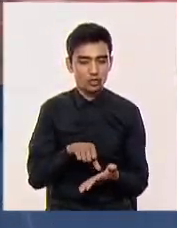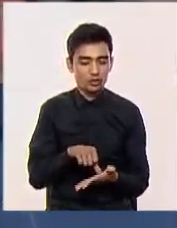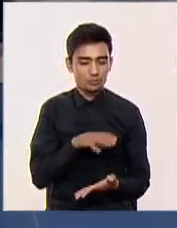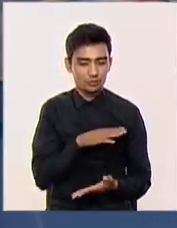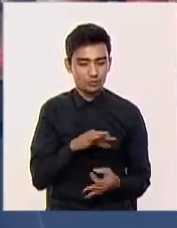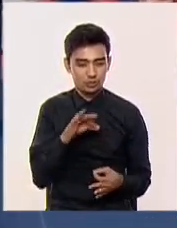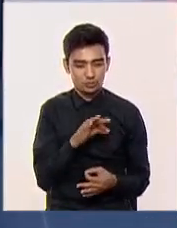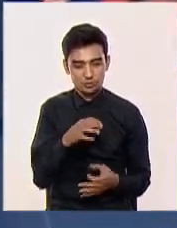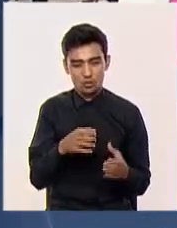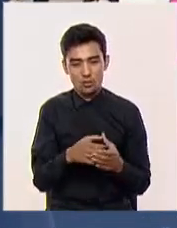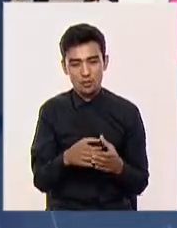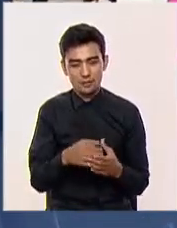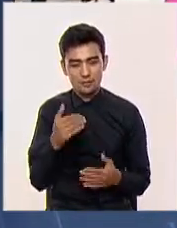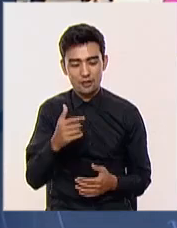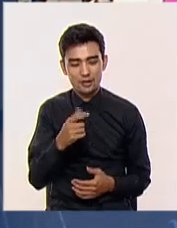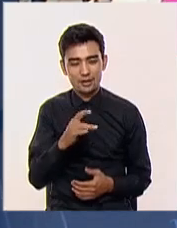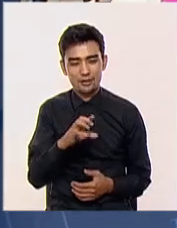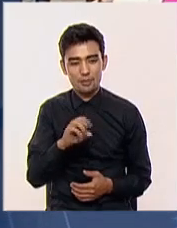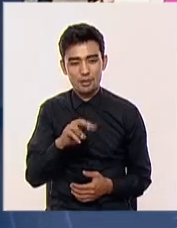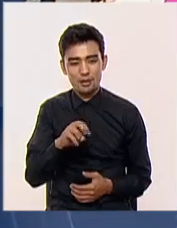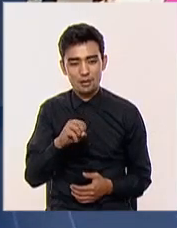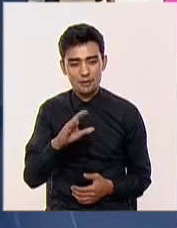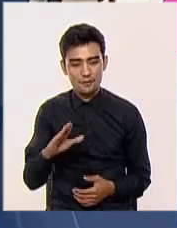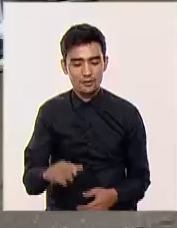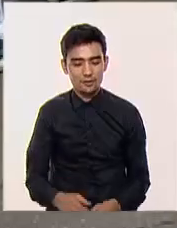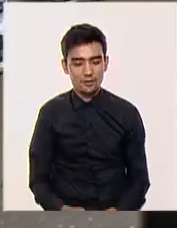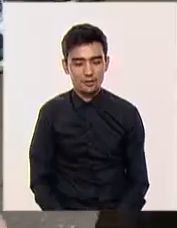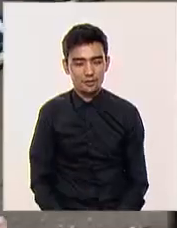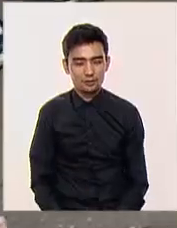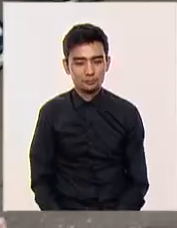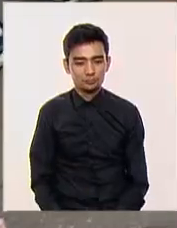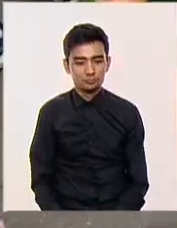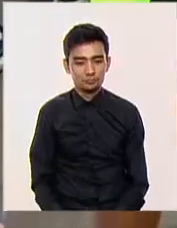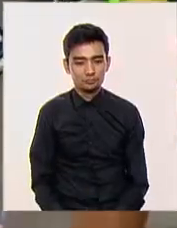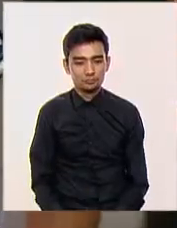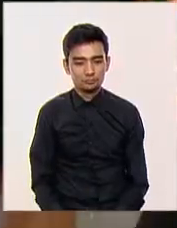участие и представители компании Herbalife Nutrition.